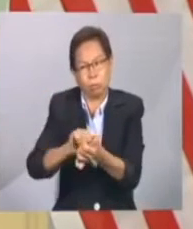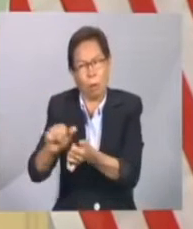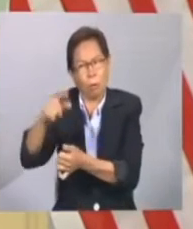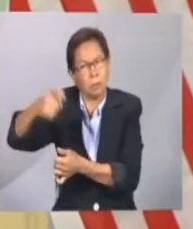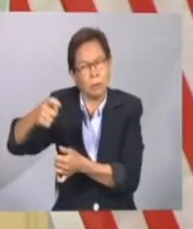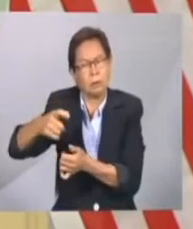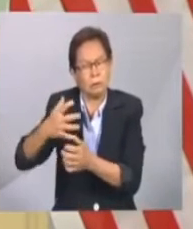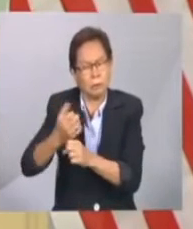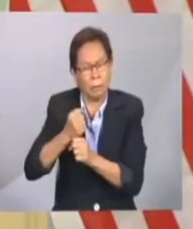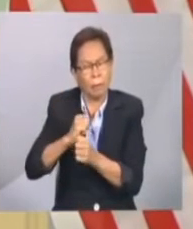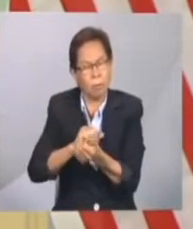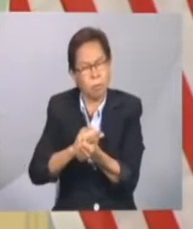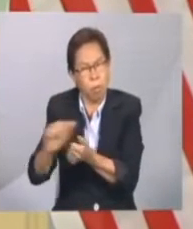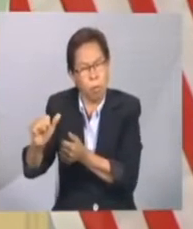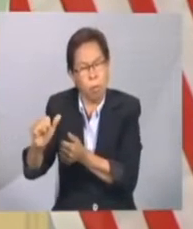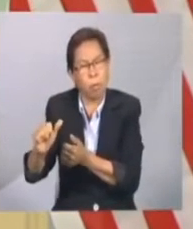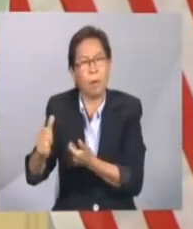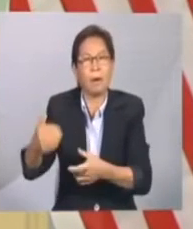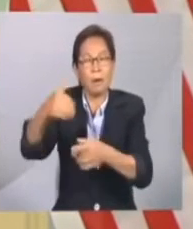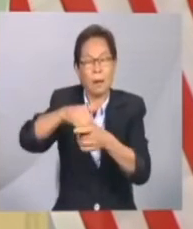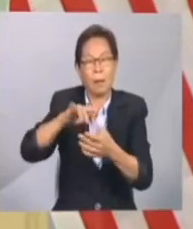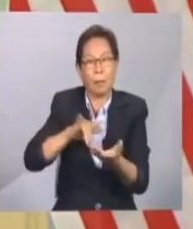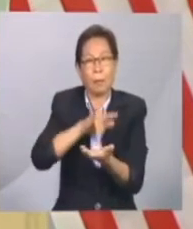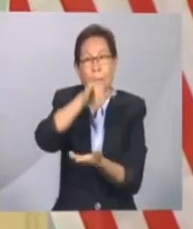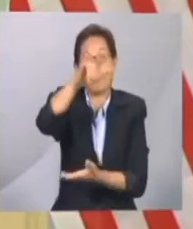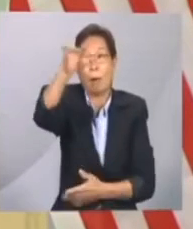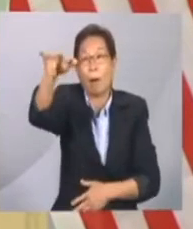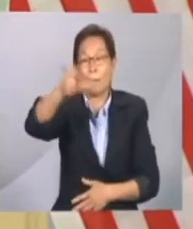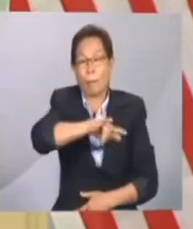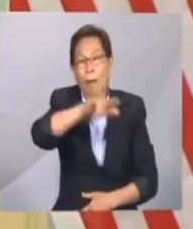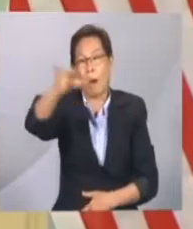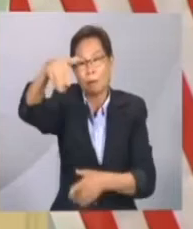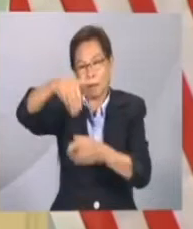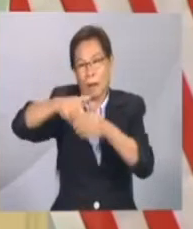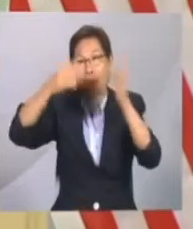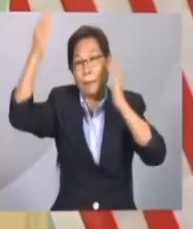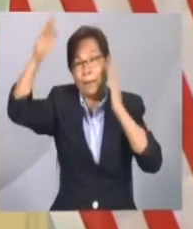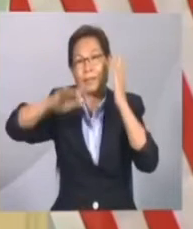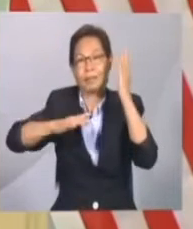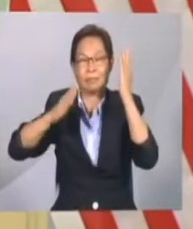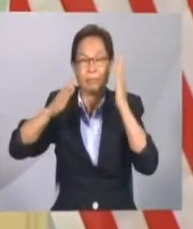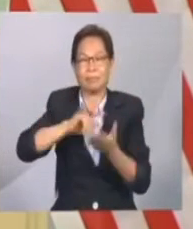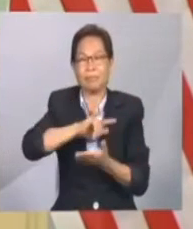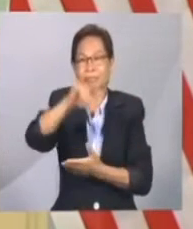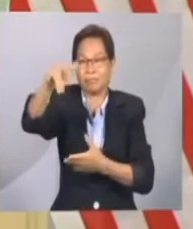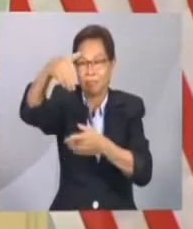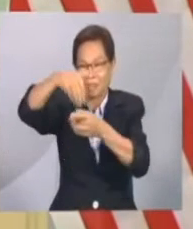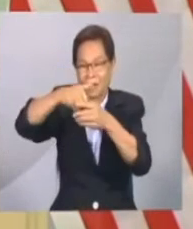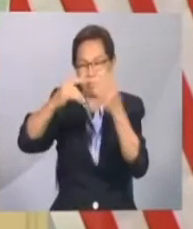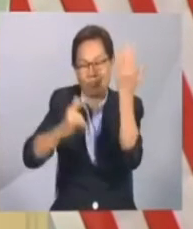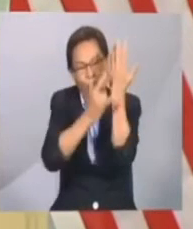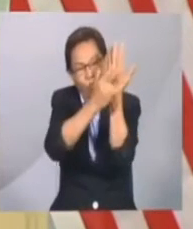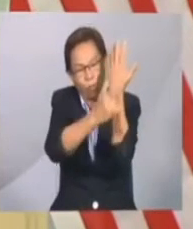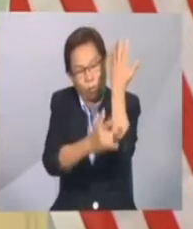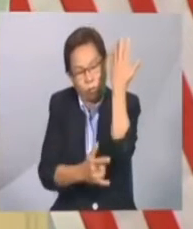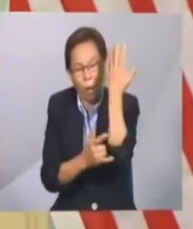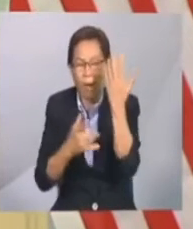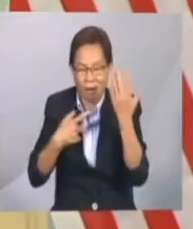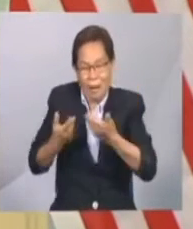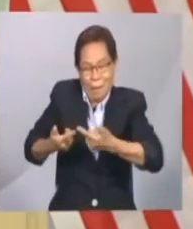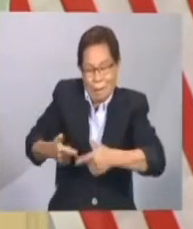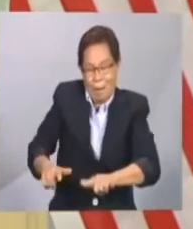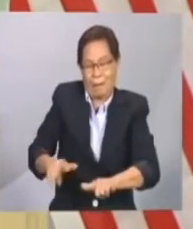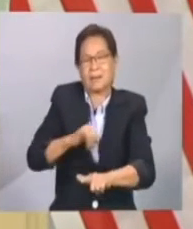sebenarnya penerbangan di dalam domestik memang kita benarkan. Ya, seperti saya umumkan